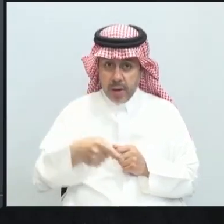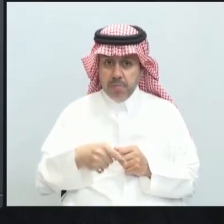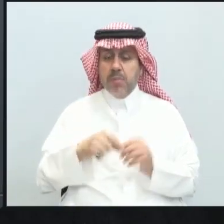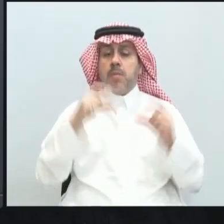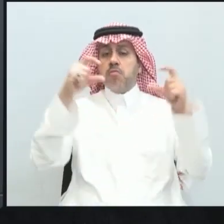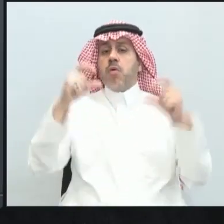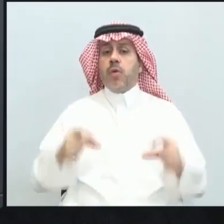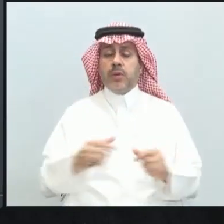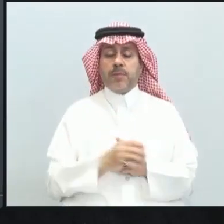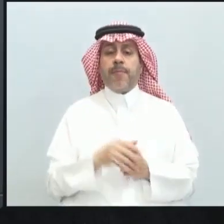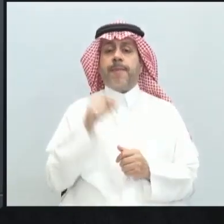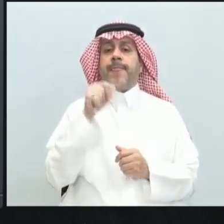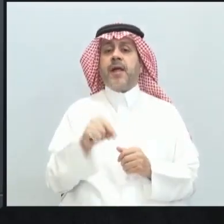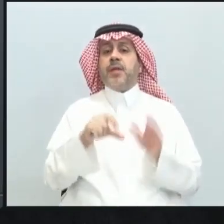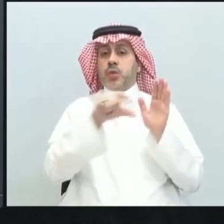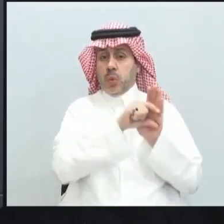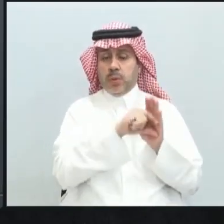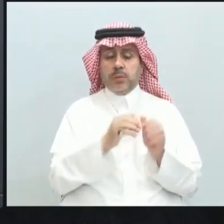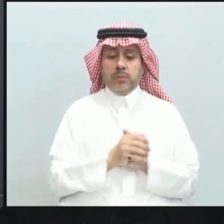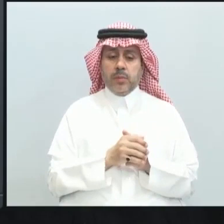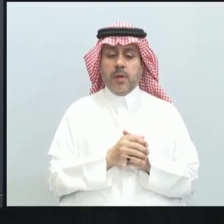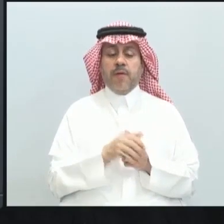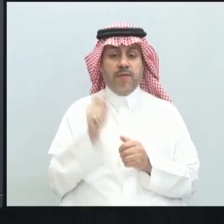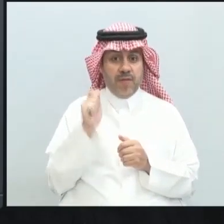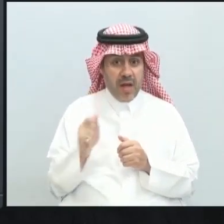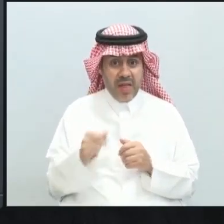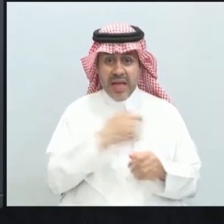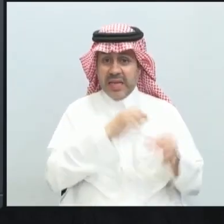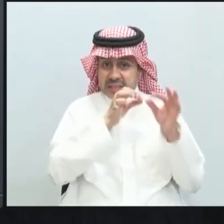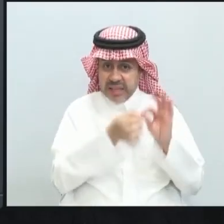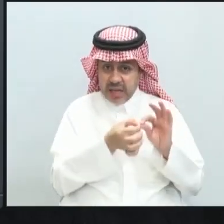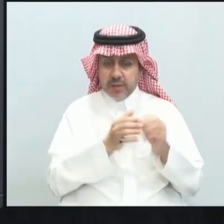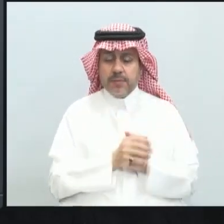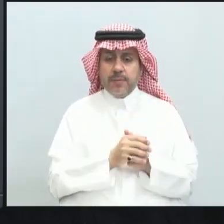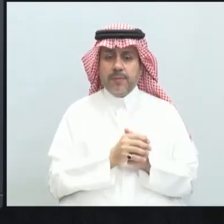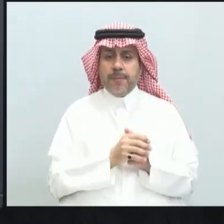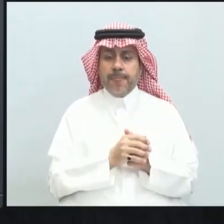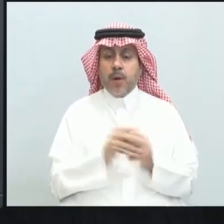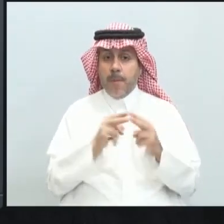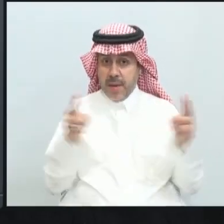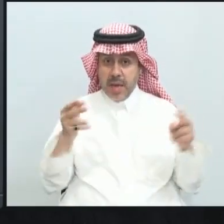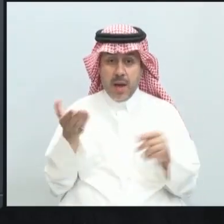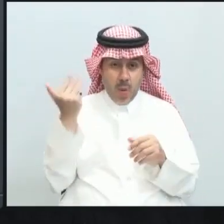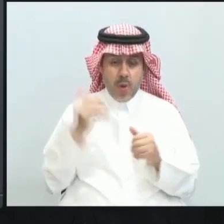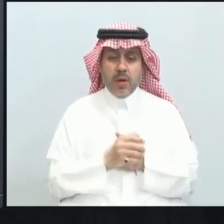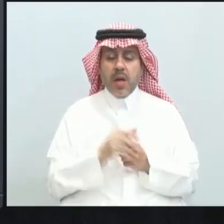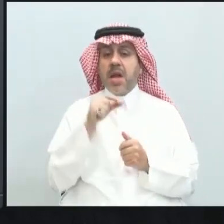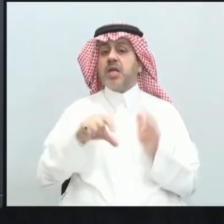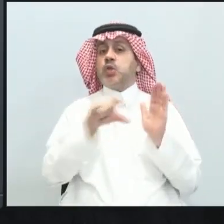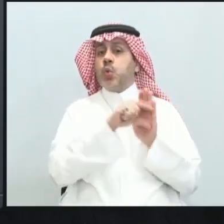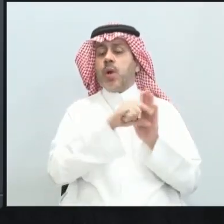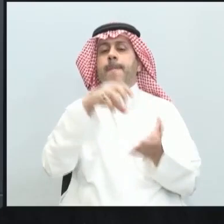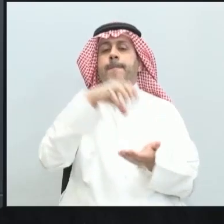يرى ان هذه الصوره تكاد تكون في قضايا الاعتقاد وذلك لاننا ذكرنا قبل قليل انها صوره